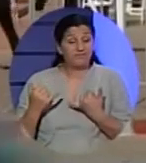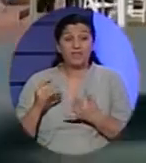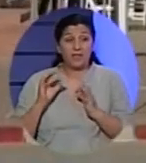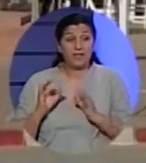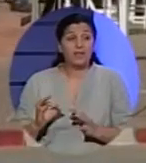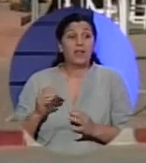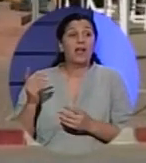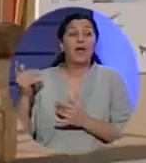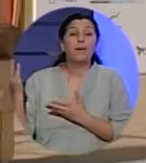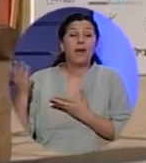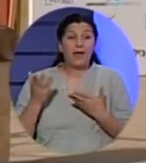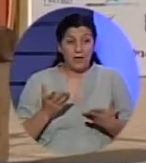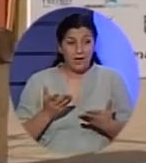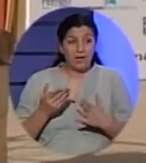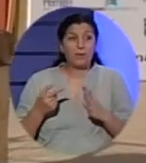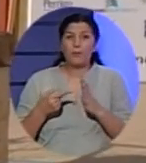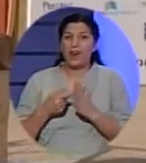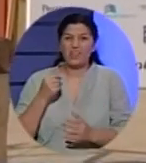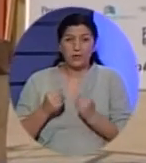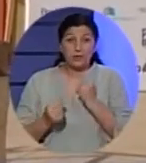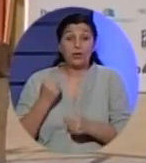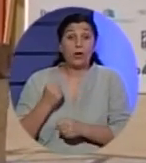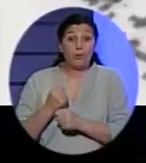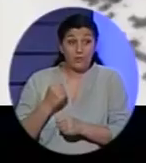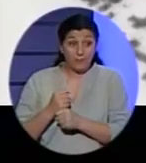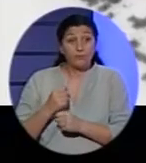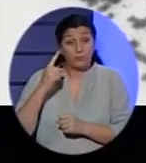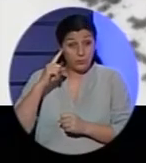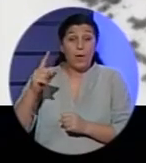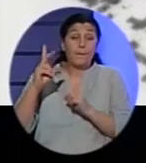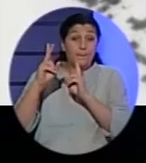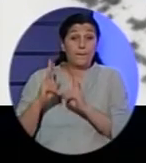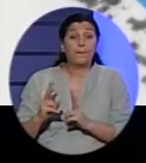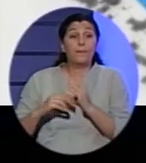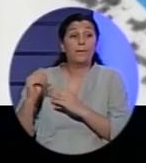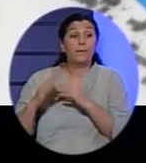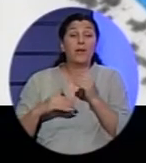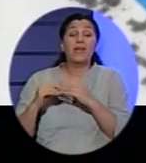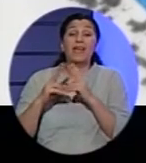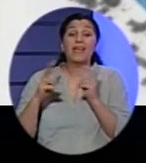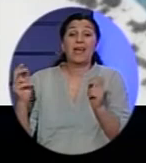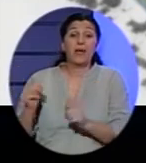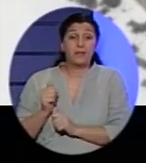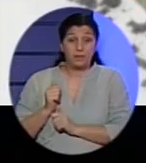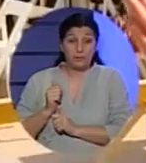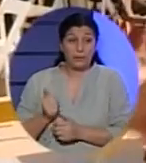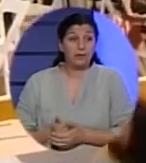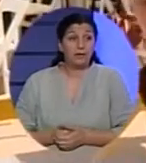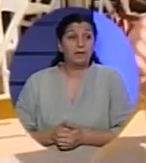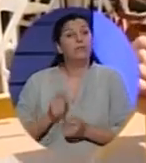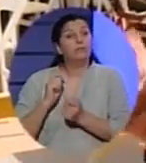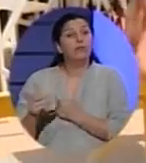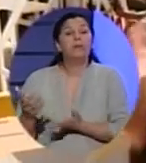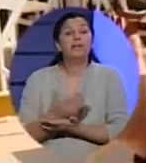ירוחם, שאירחה את הכנס. בשל קושי בגיוס עובדים, צפו עיכוב בבנייתה של התקווה הגדולה, עיר הבעדים. צריך לשלם גם